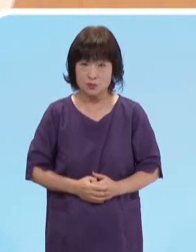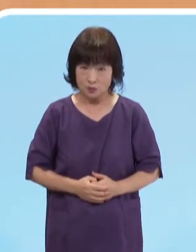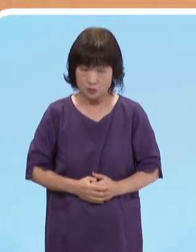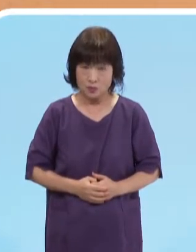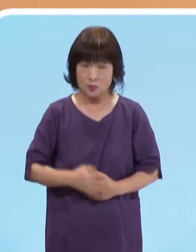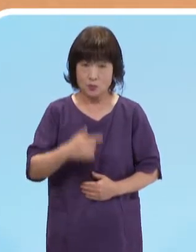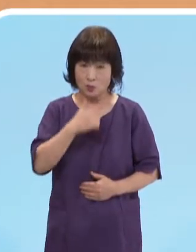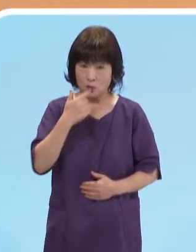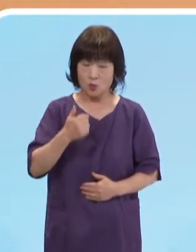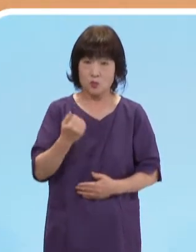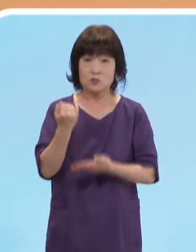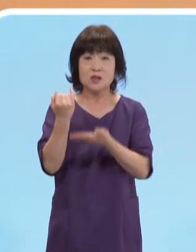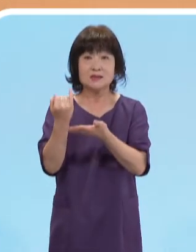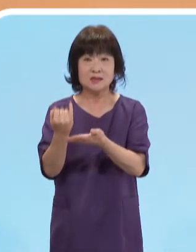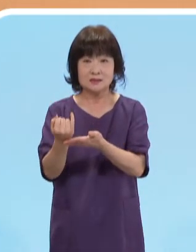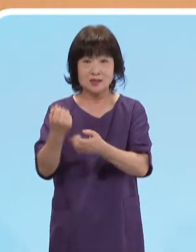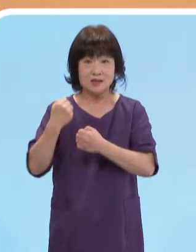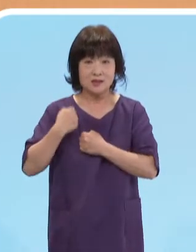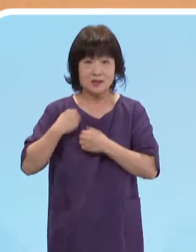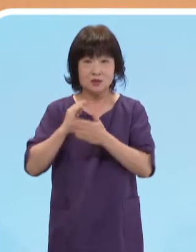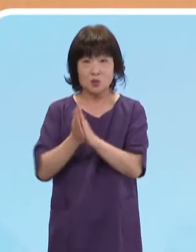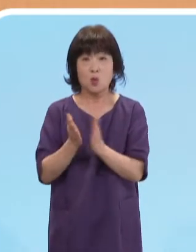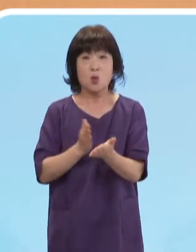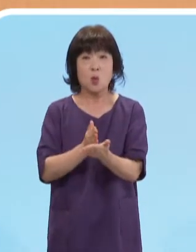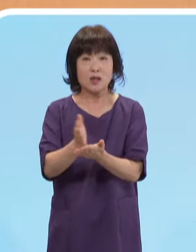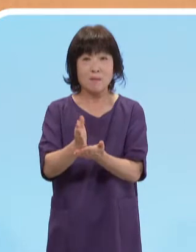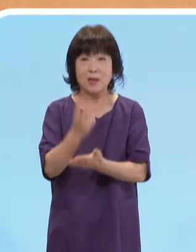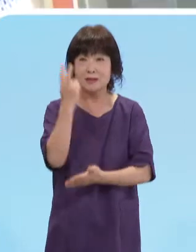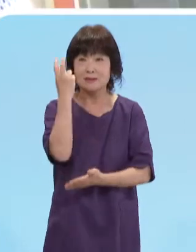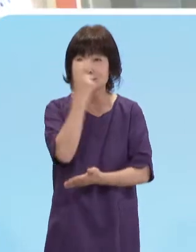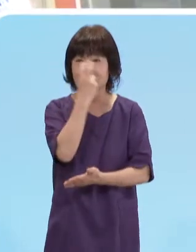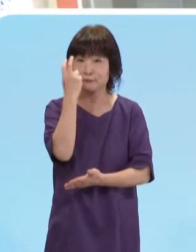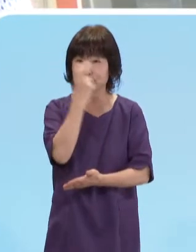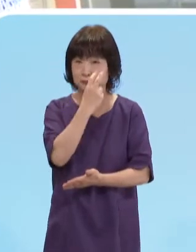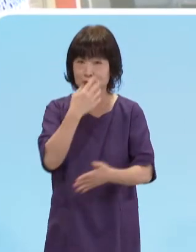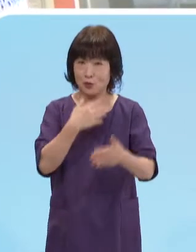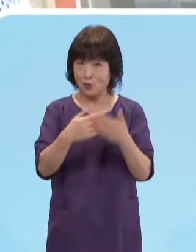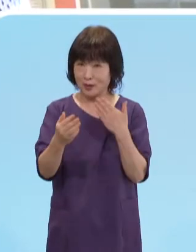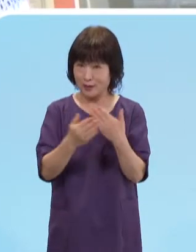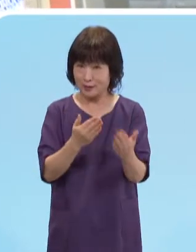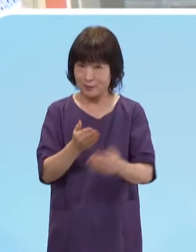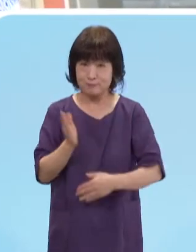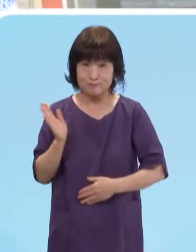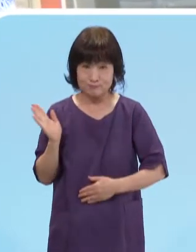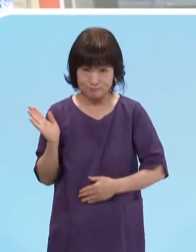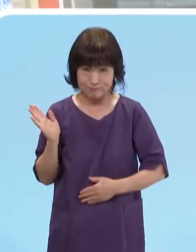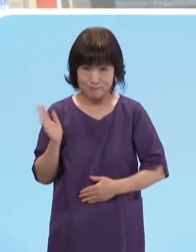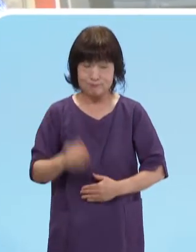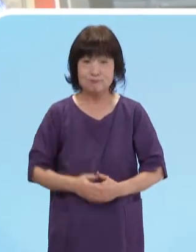紫さん、兵庫県版認知症チェックシートを体験してみることに。